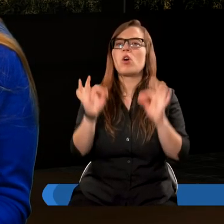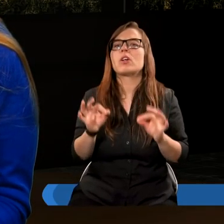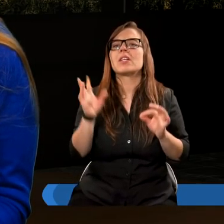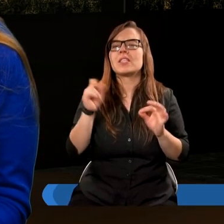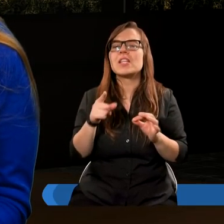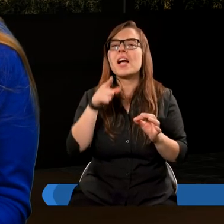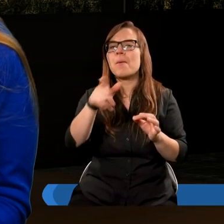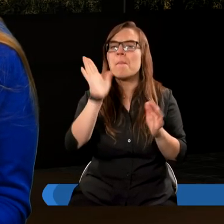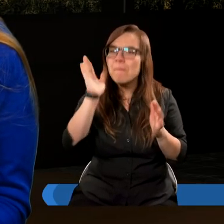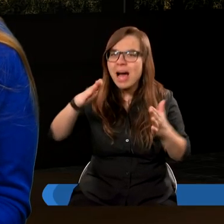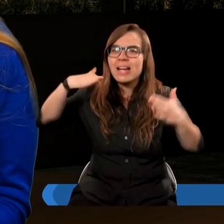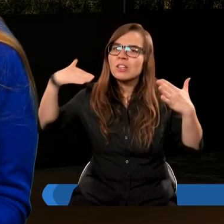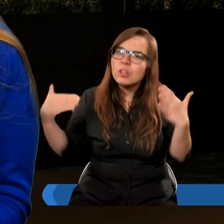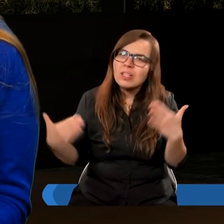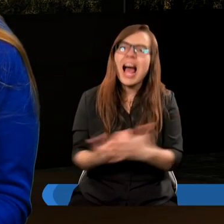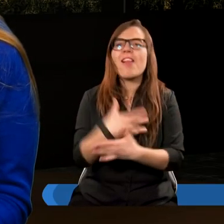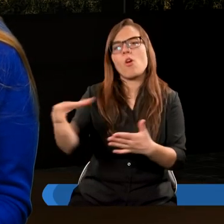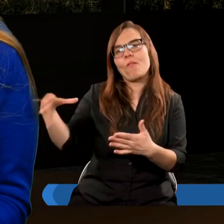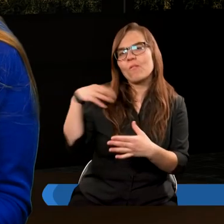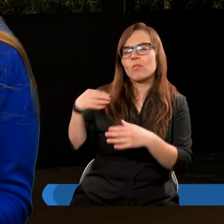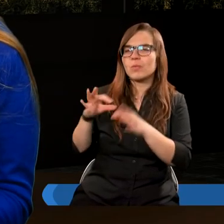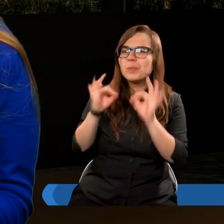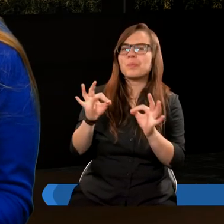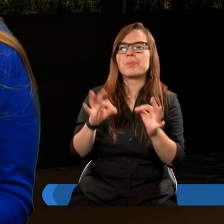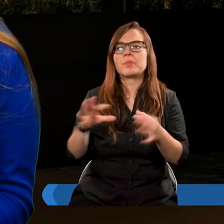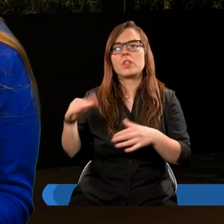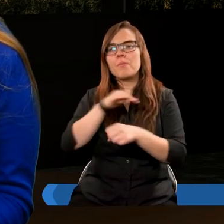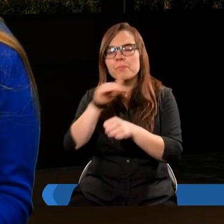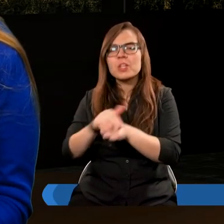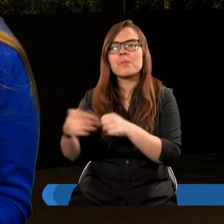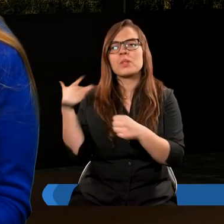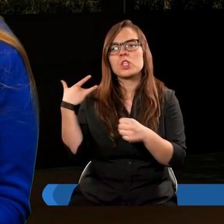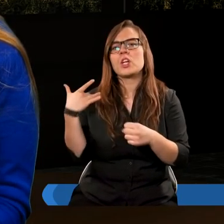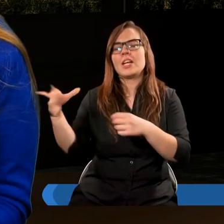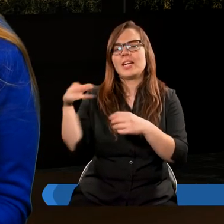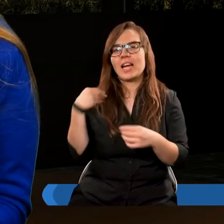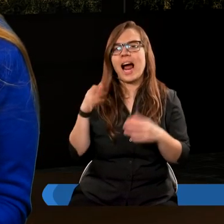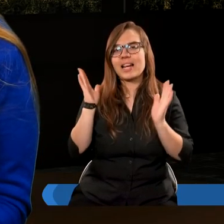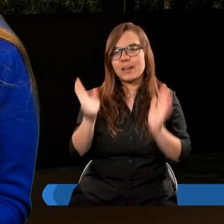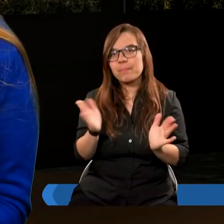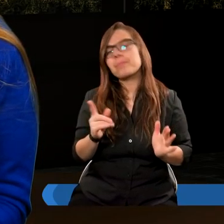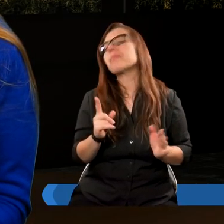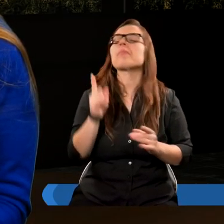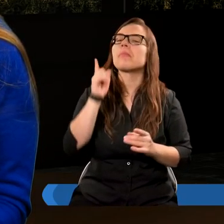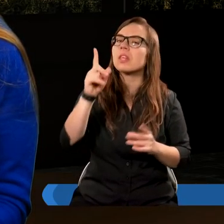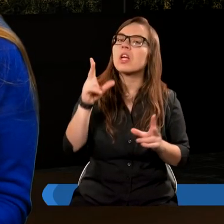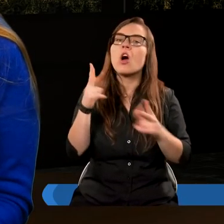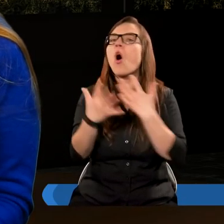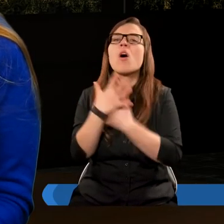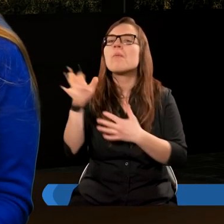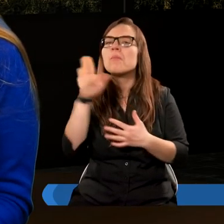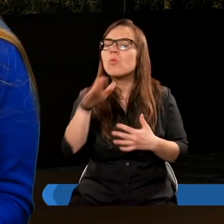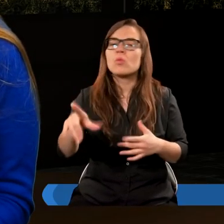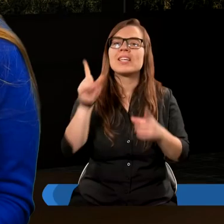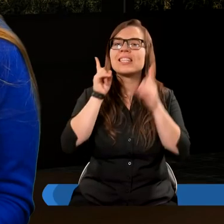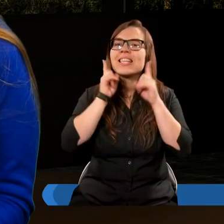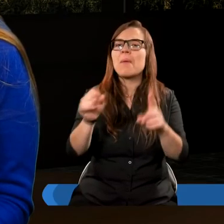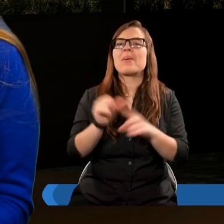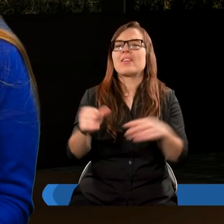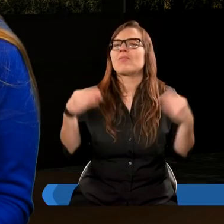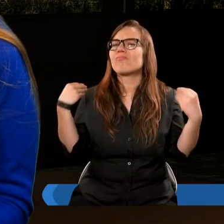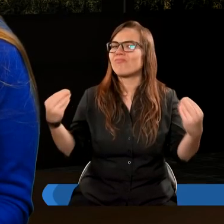zawrę z tobą ponownie przymierze i znowu będziemy razem, to okazuje się, że ten Bóg jest tak naprawdę